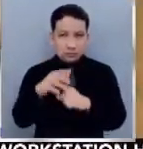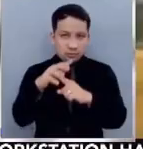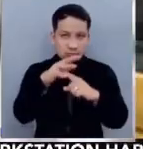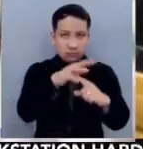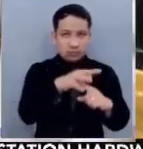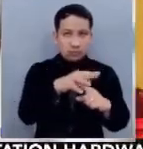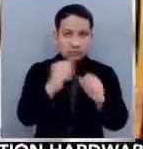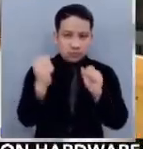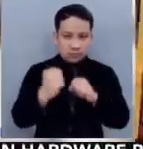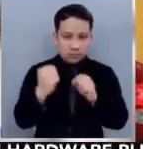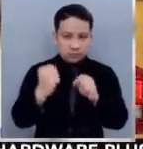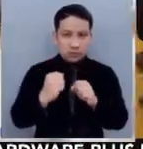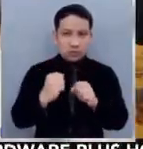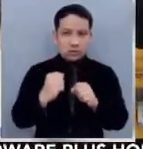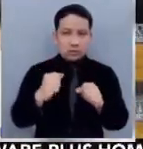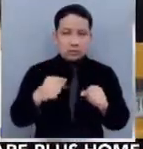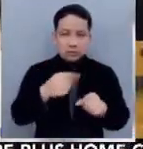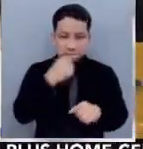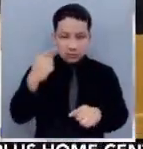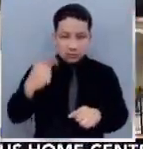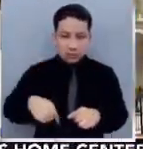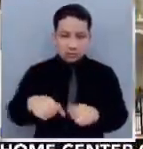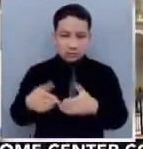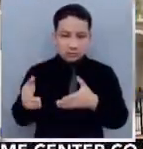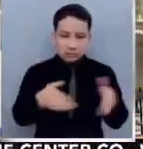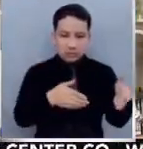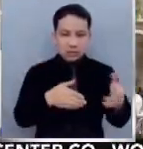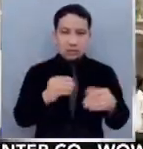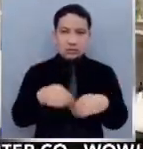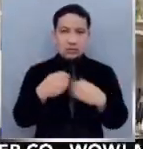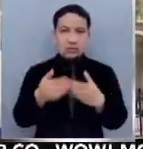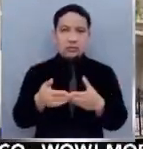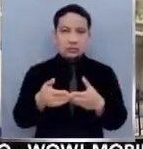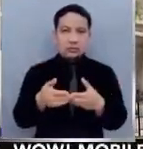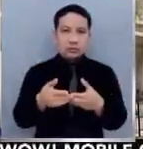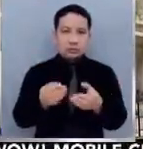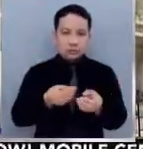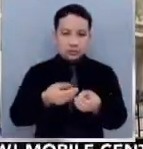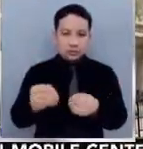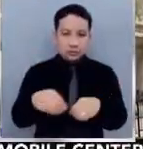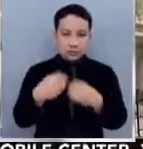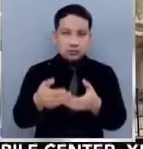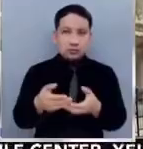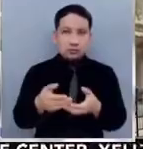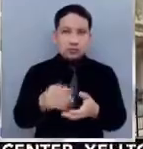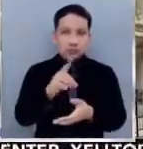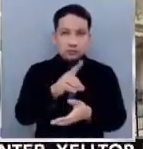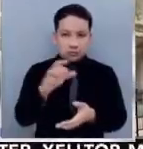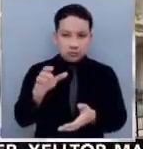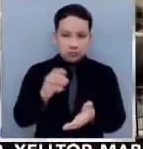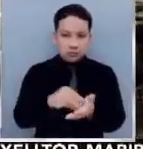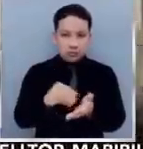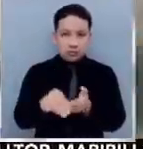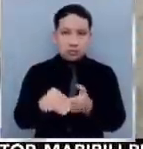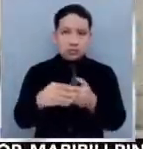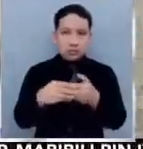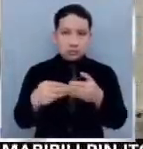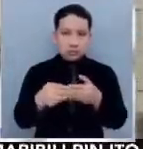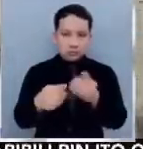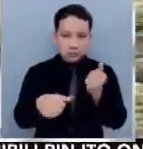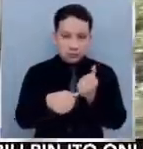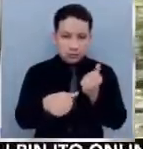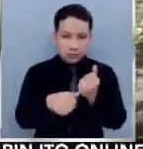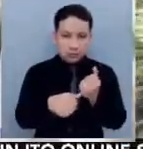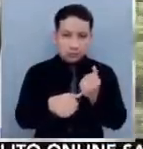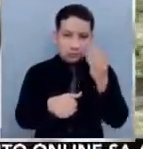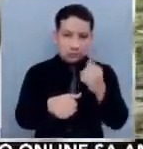Russia. May plano rin daw ang Amerika na magbigay sa Pilipinas ng 100 milyong dolyar na assistance para